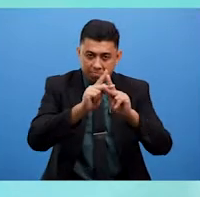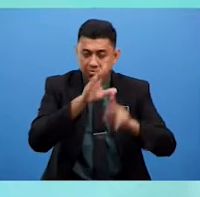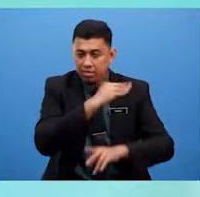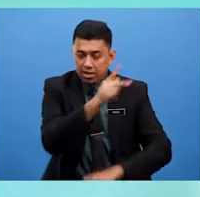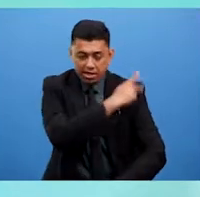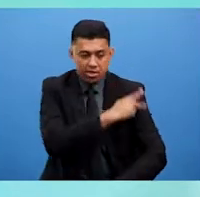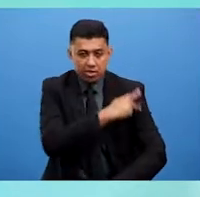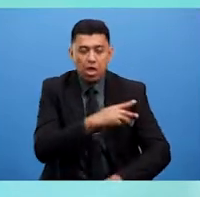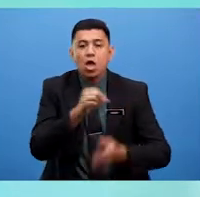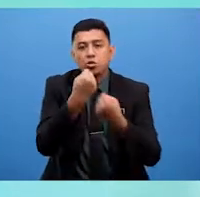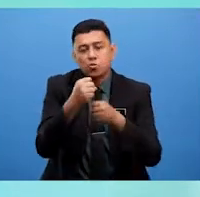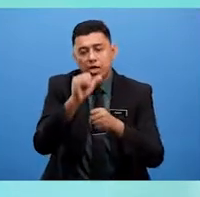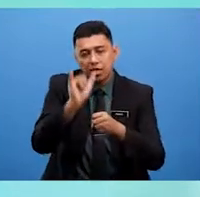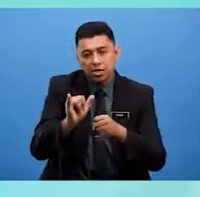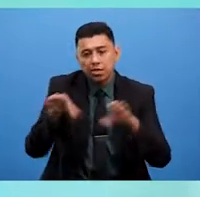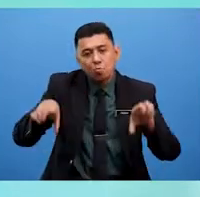sukan yang dianjurkan.